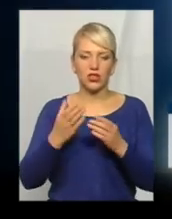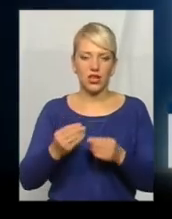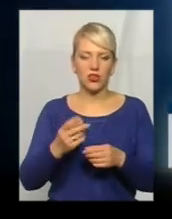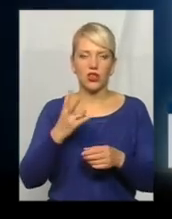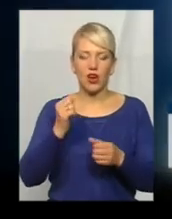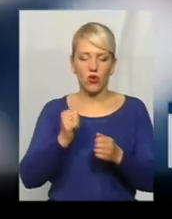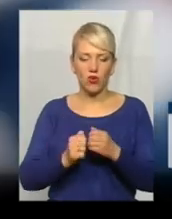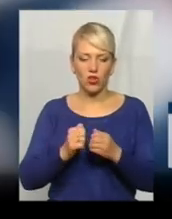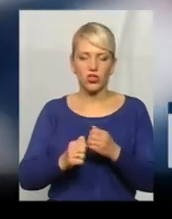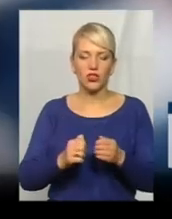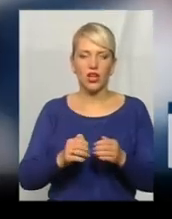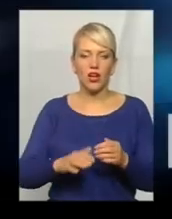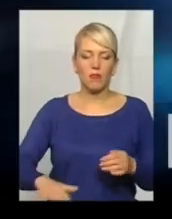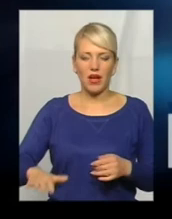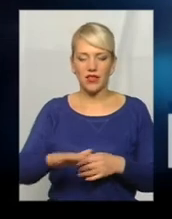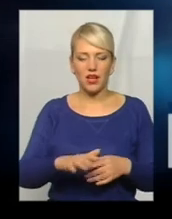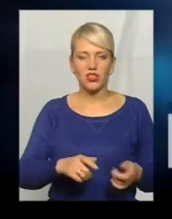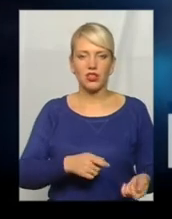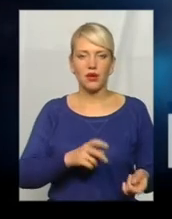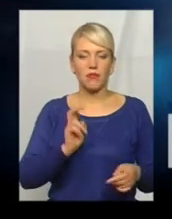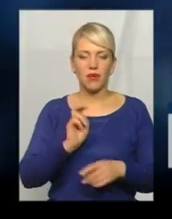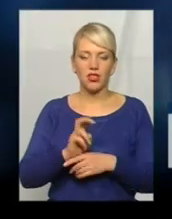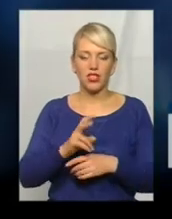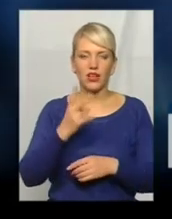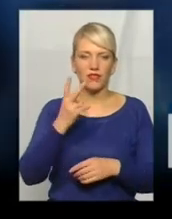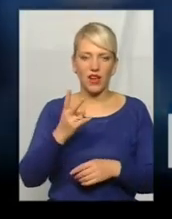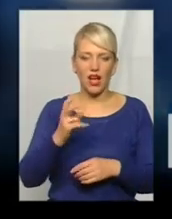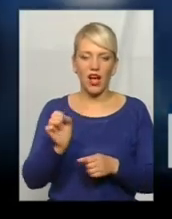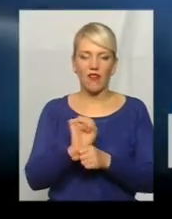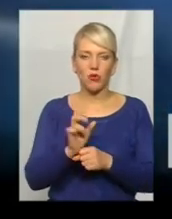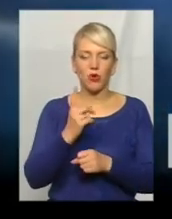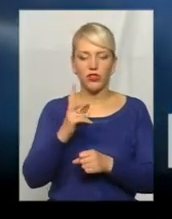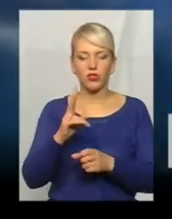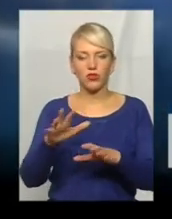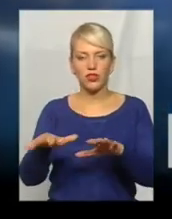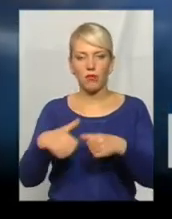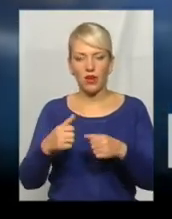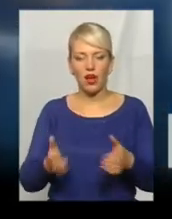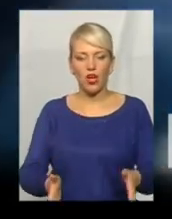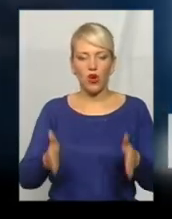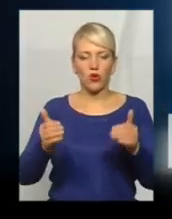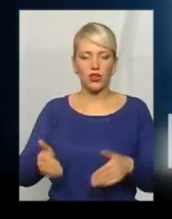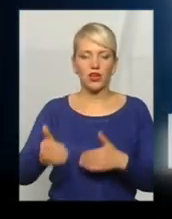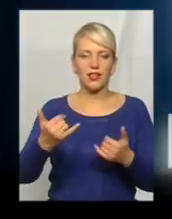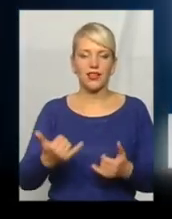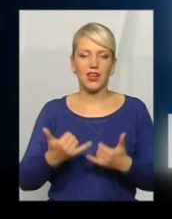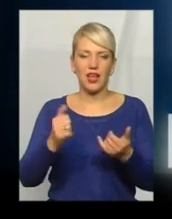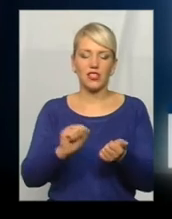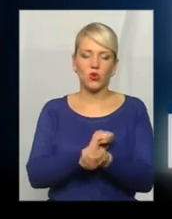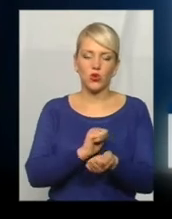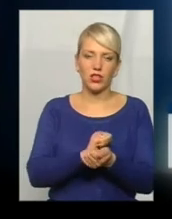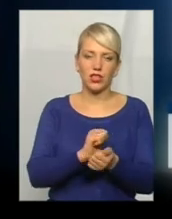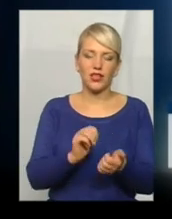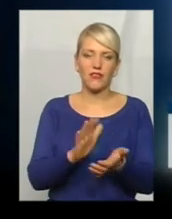кожен контейнерний майданчик приїжджає 2 автомобілі. Один, для який забирає контейнери, які для сухих відходів, і один автомобіль,